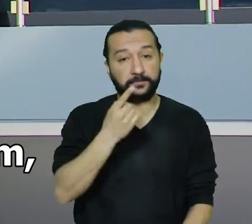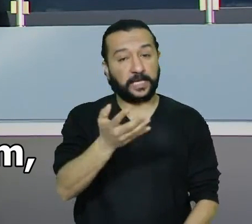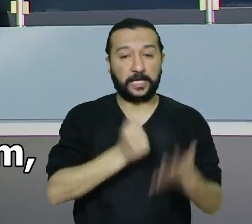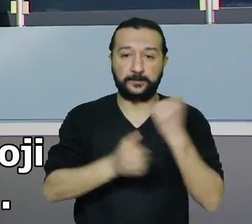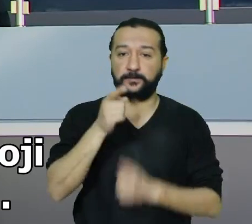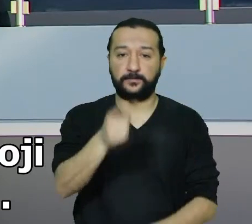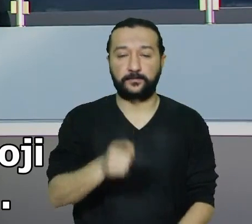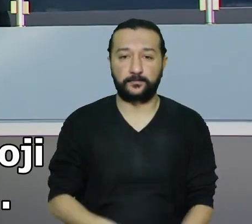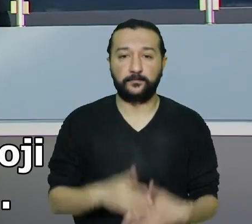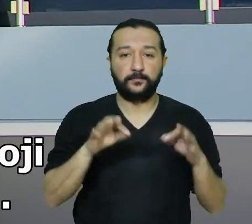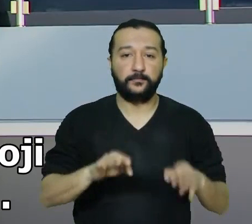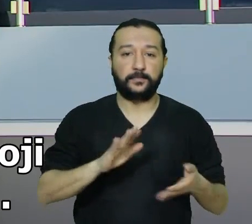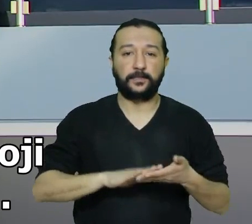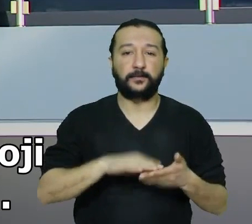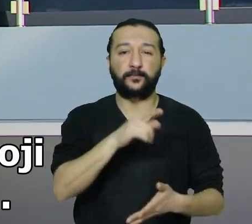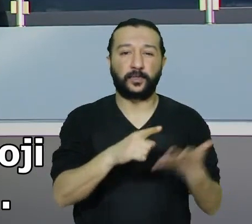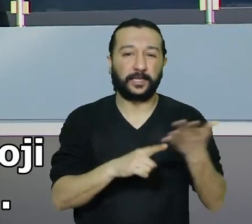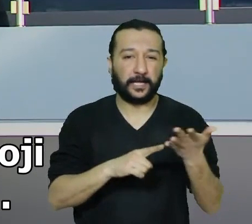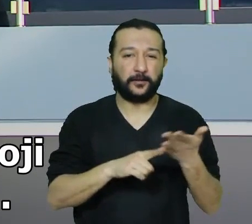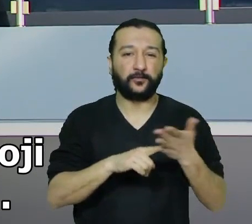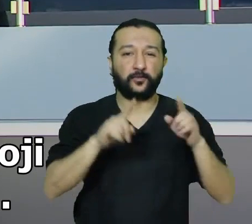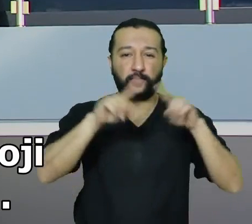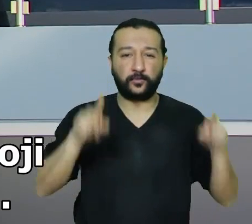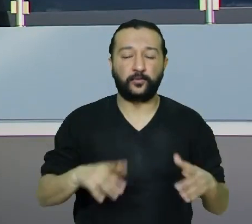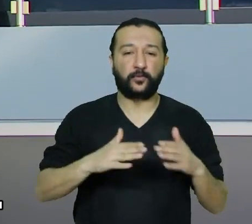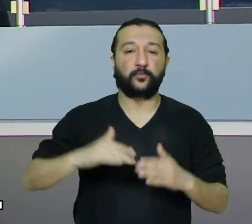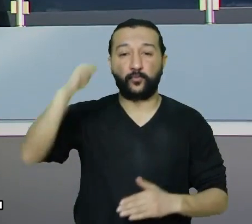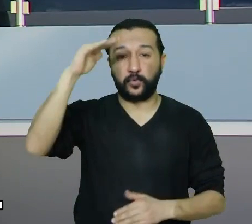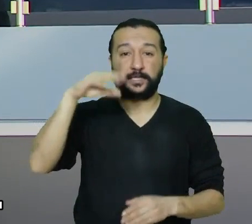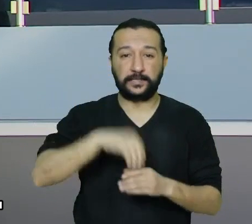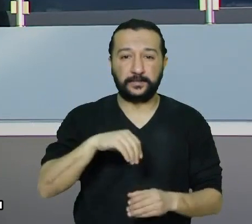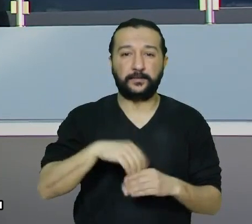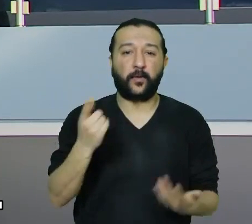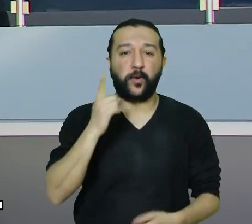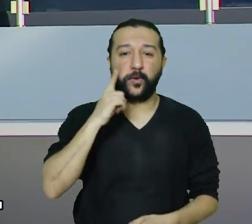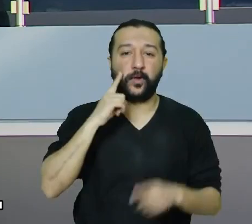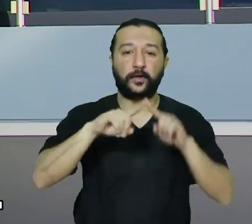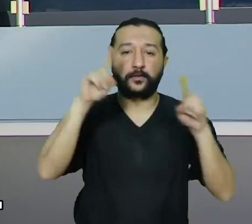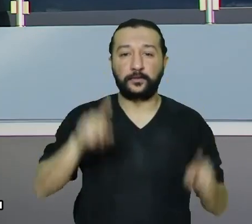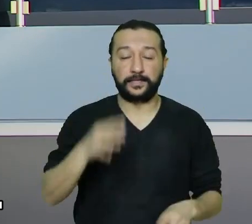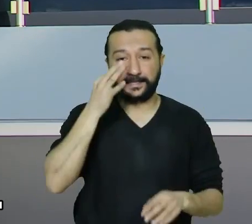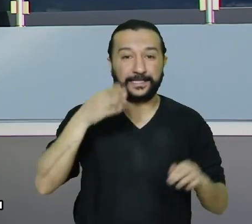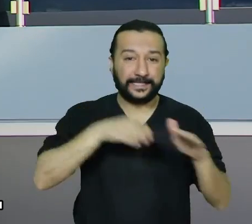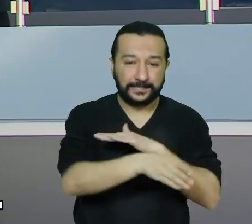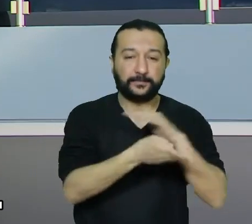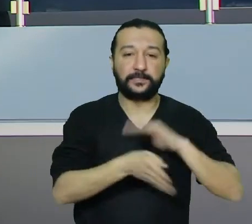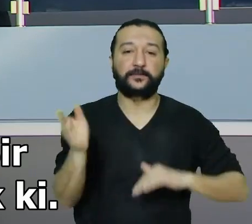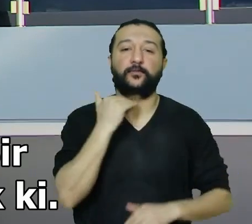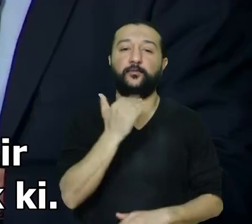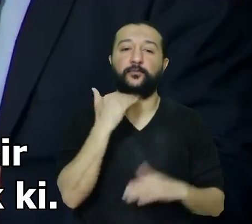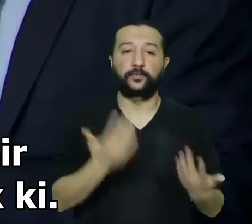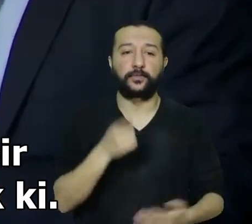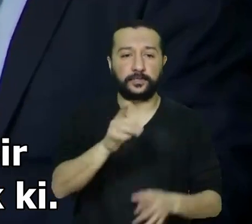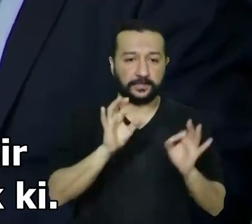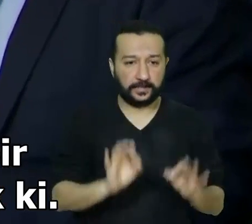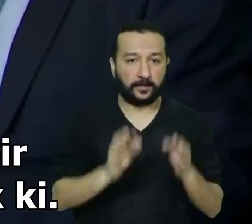alırsın. Şimdi arkadaşlar, bu teknoloji marketleri büyükler için şekerci dükkanı gibi. İnsan girdi mi çıkamıyor.